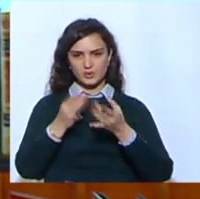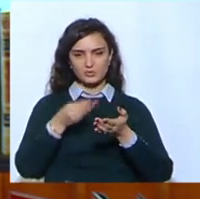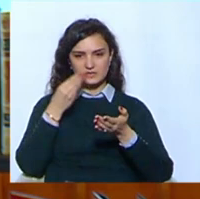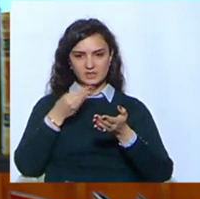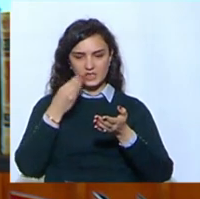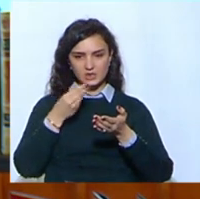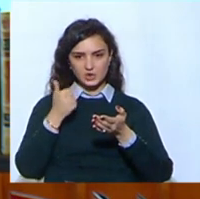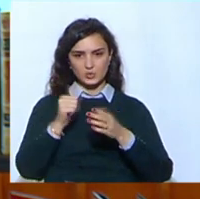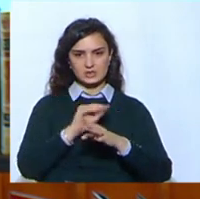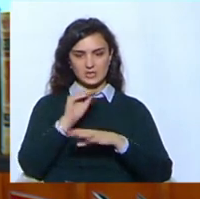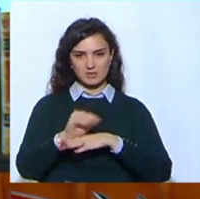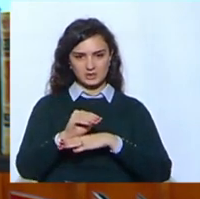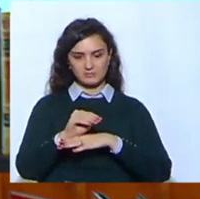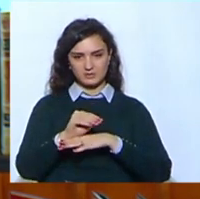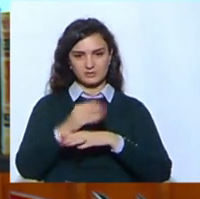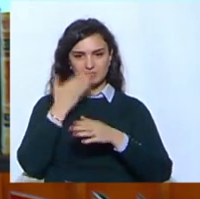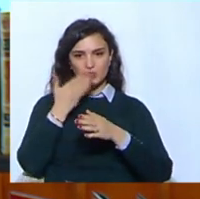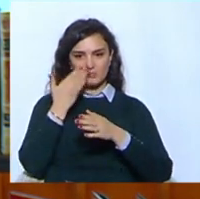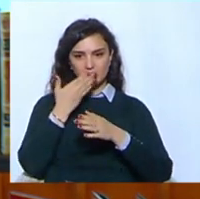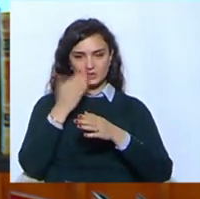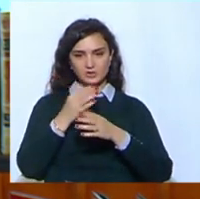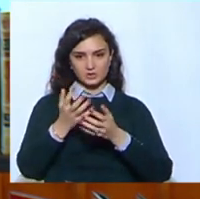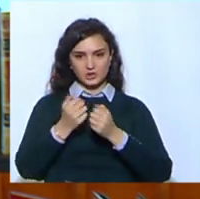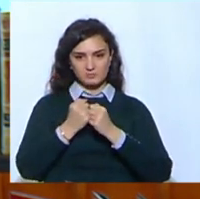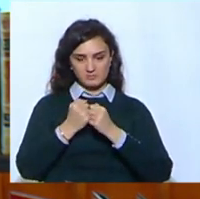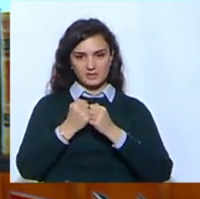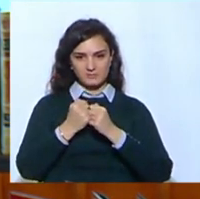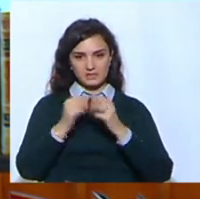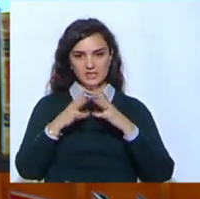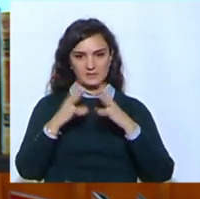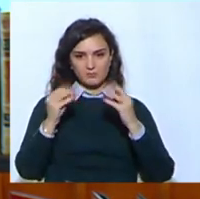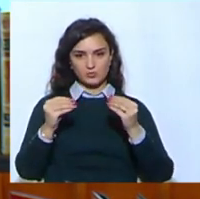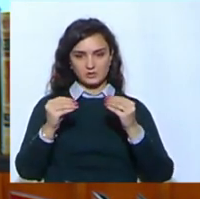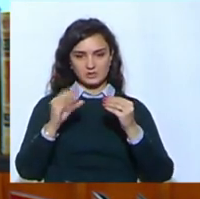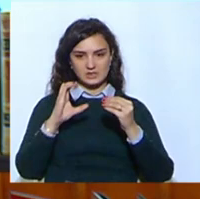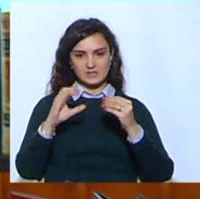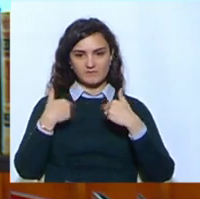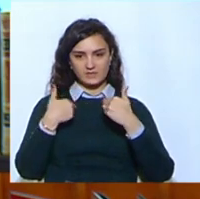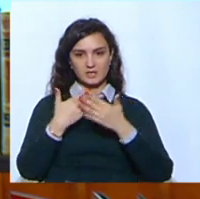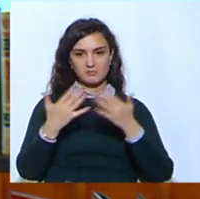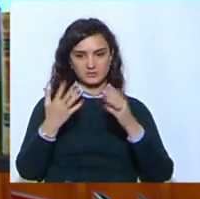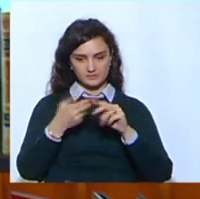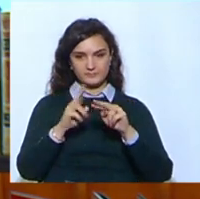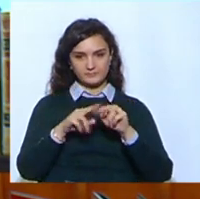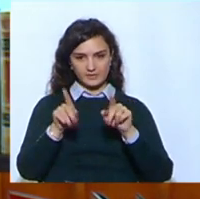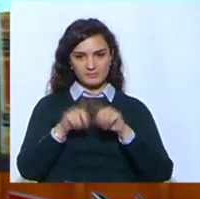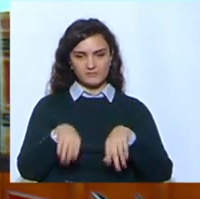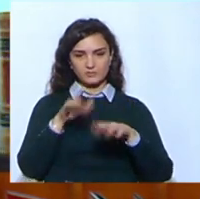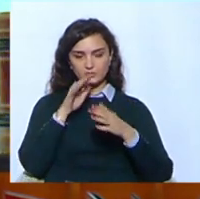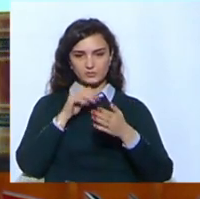წვნიანში, როგორც დამატებითი არომატის შემძენი, ლიმონი, რომელიც C ვიტამინის წყარო გახლავთ და ამავე